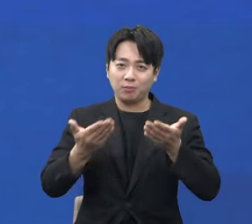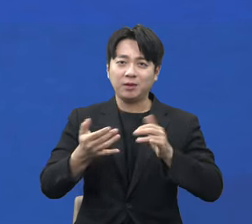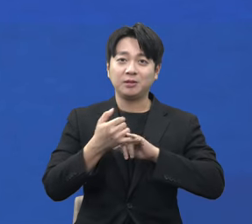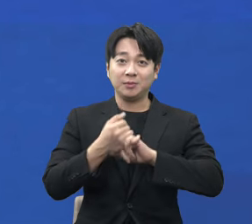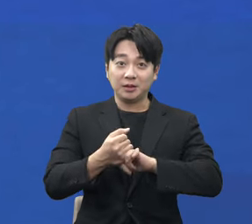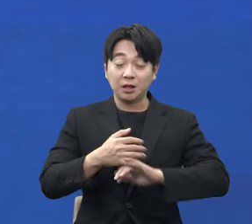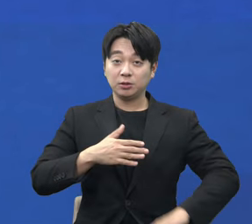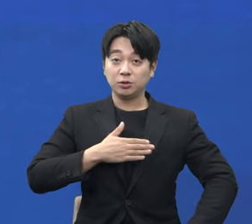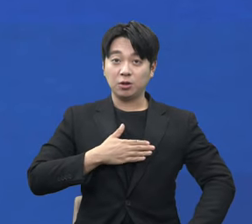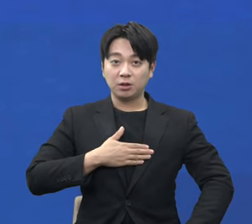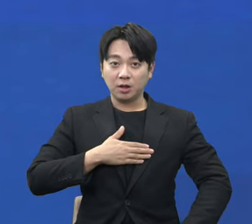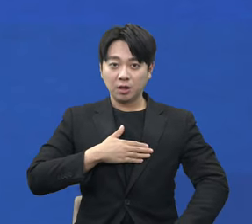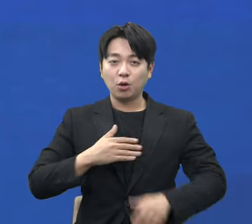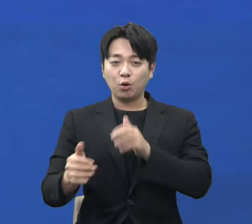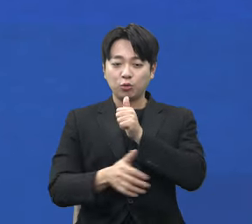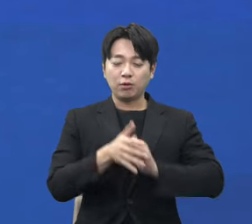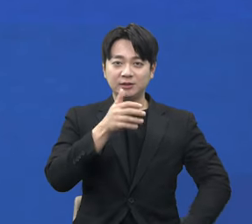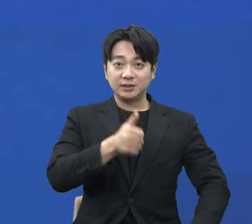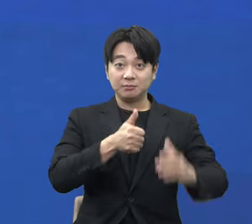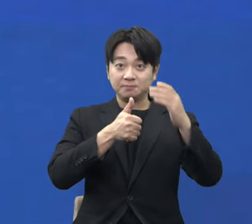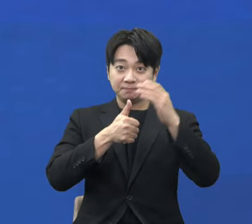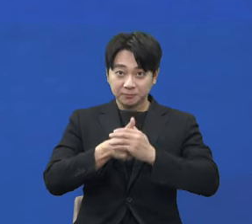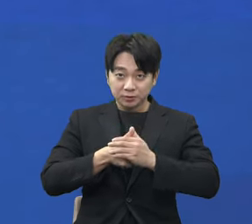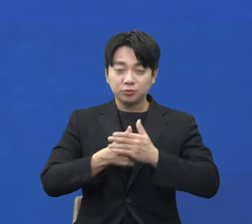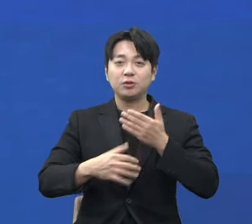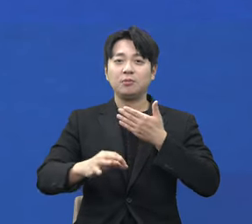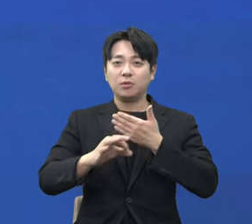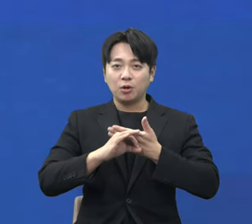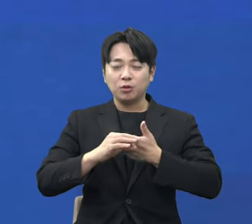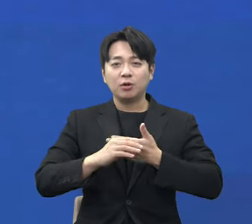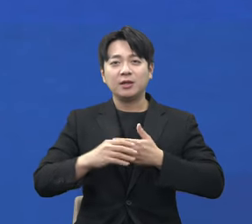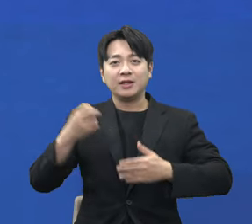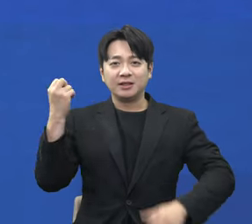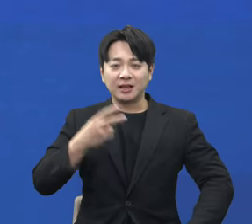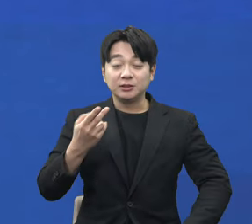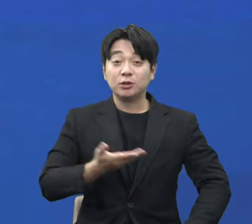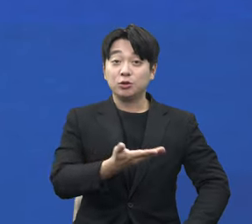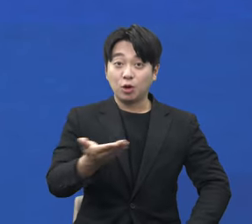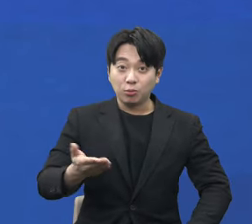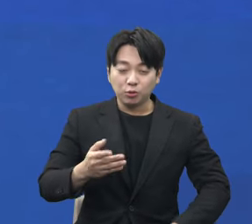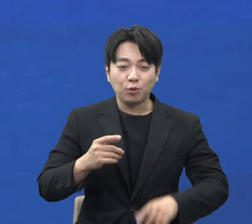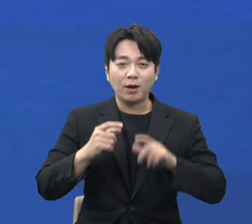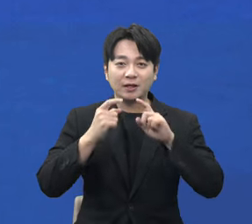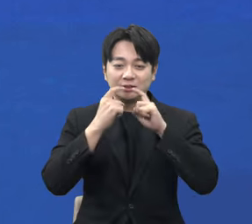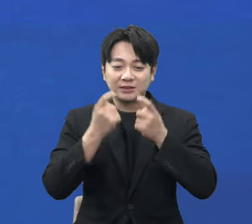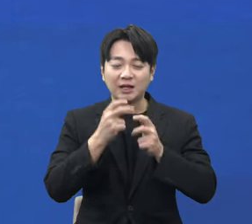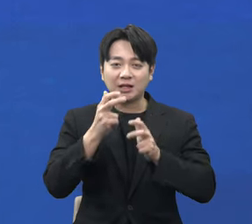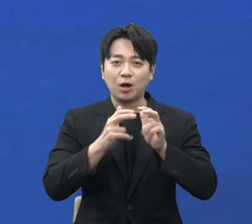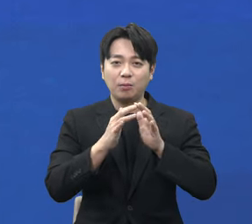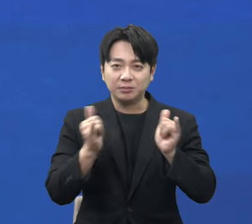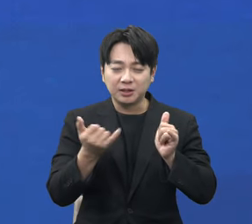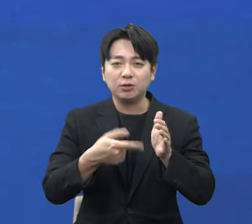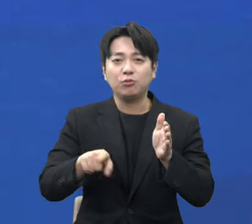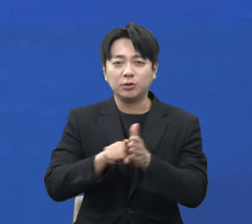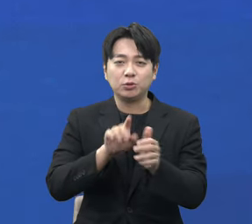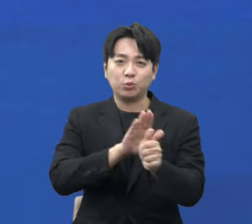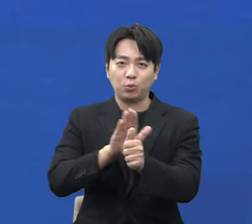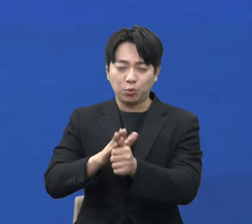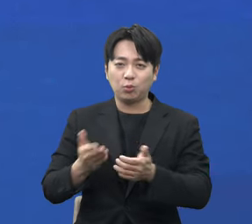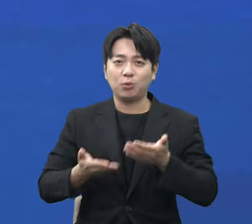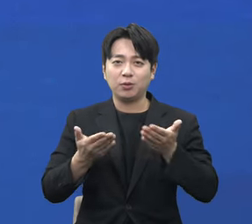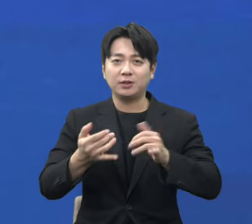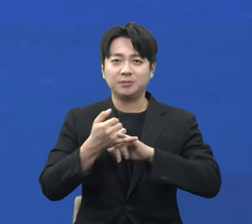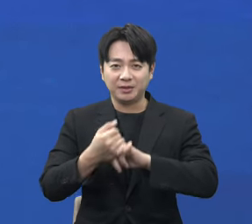기회를 주시면 그 기회는 다시 권리당원, 대의원, 자영업자, 소상인에게 돌아갈 것입니다.